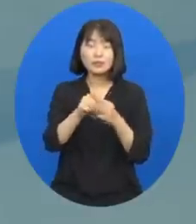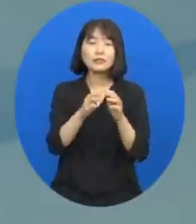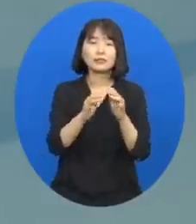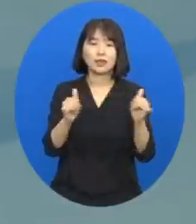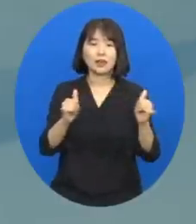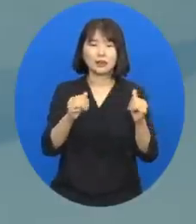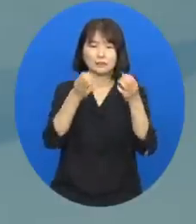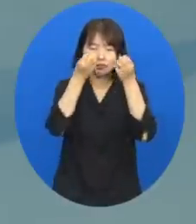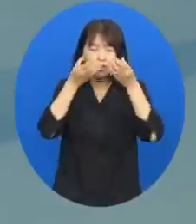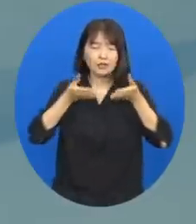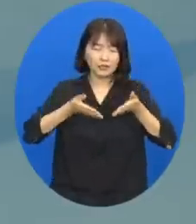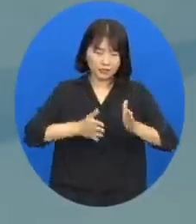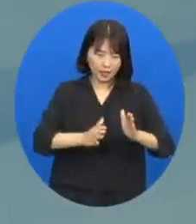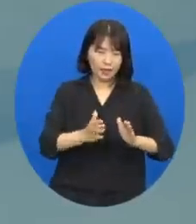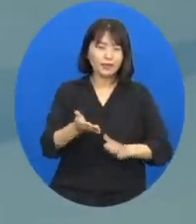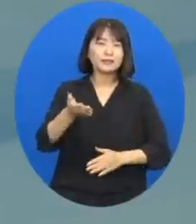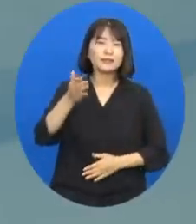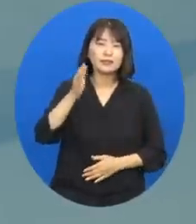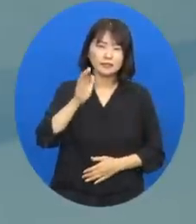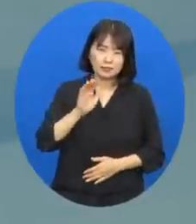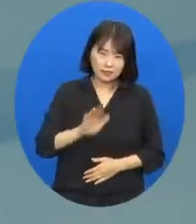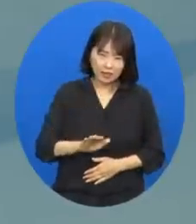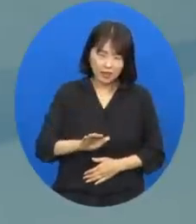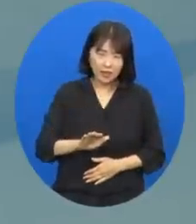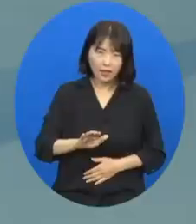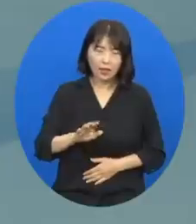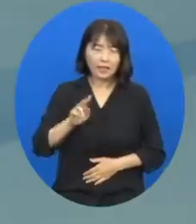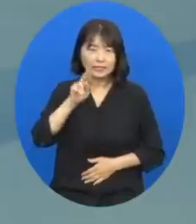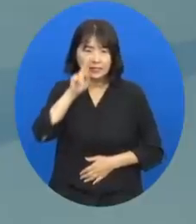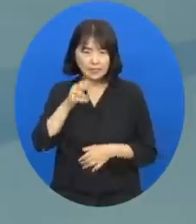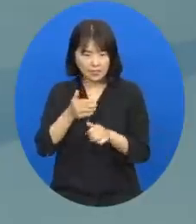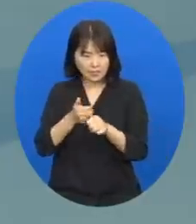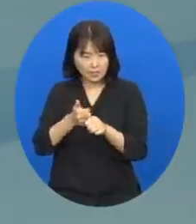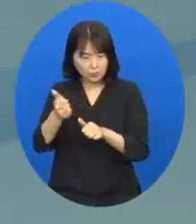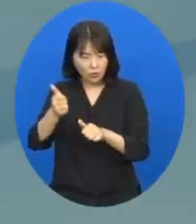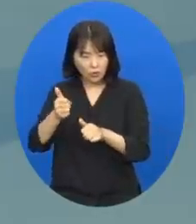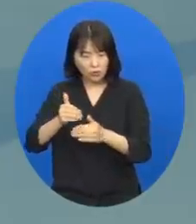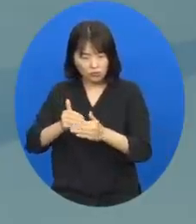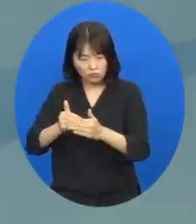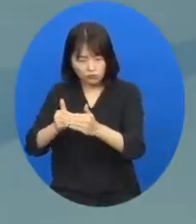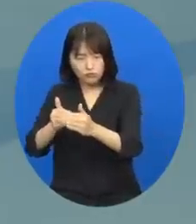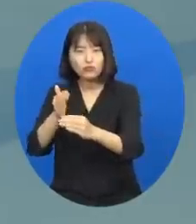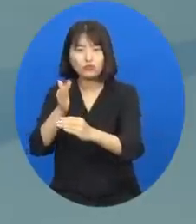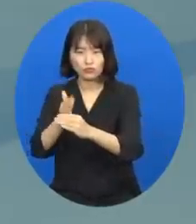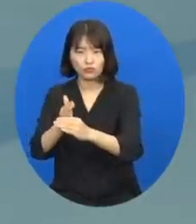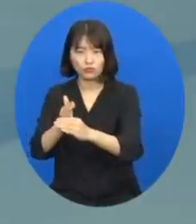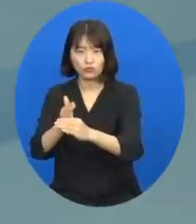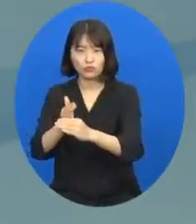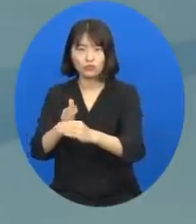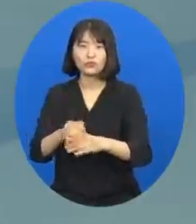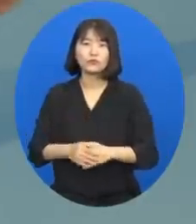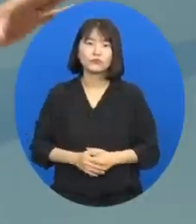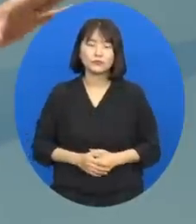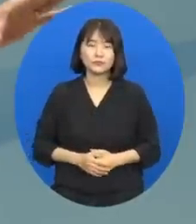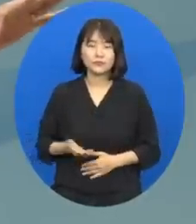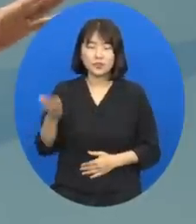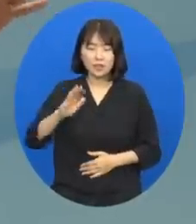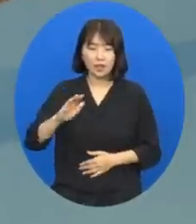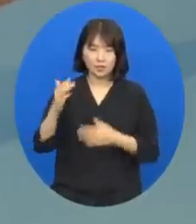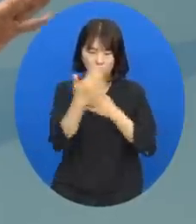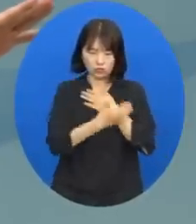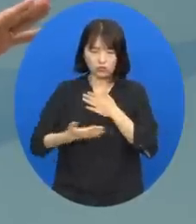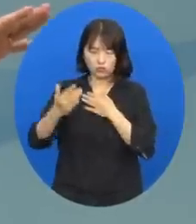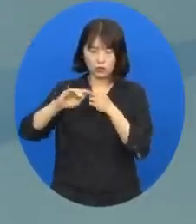거듭나는데 이제 이 시기를 극복해 나가는 그런 분야라고 볼 수가 있습니다 그런데 육에 속한 사람